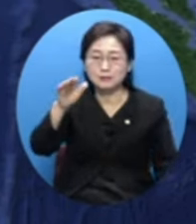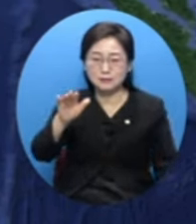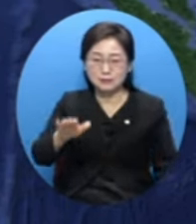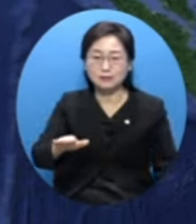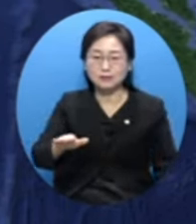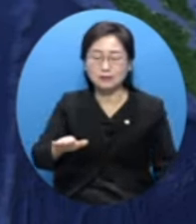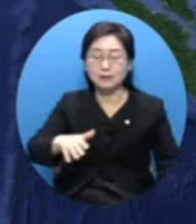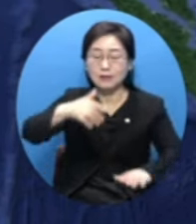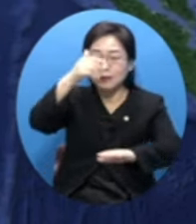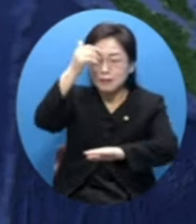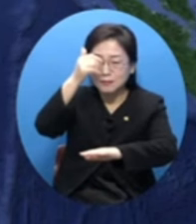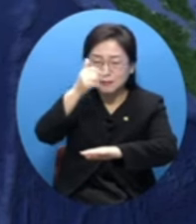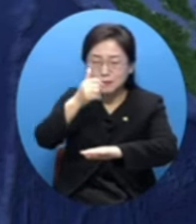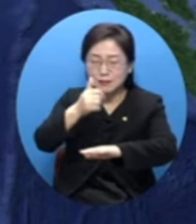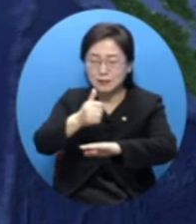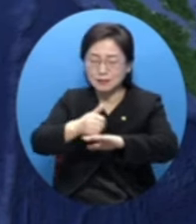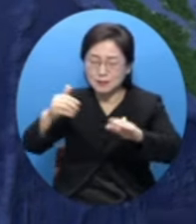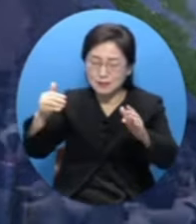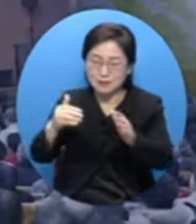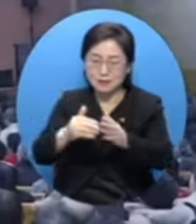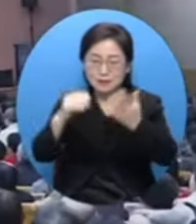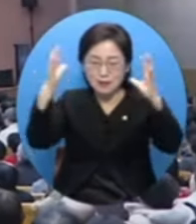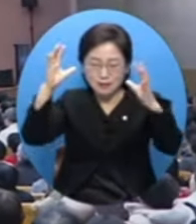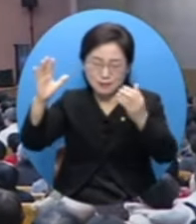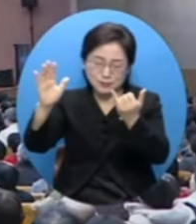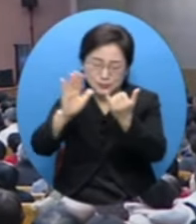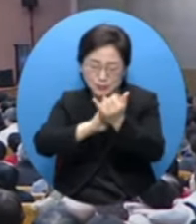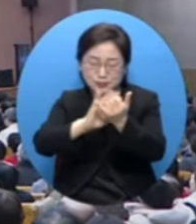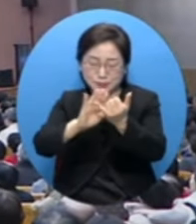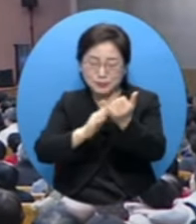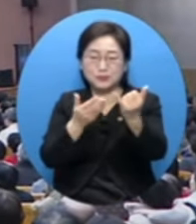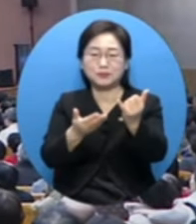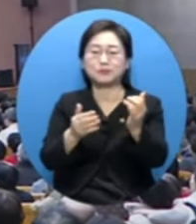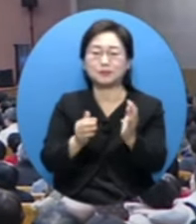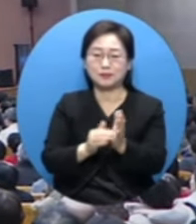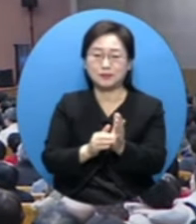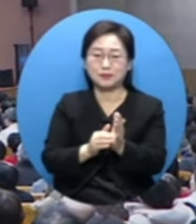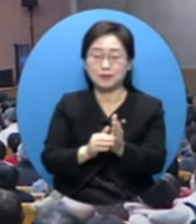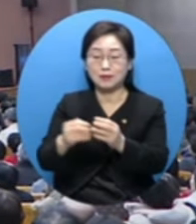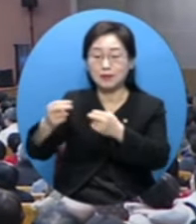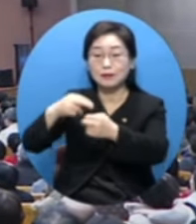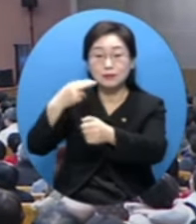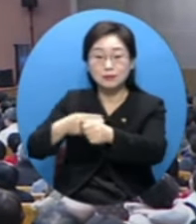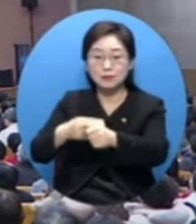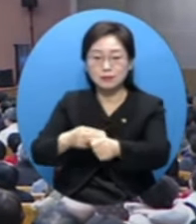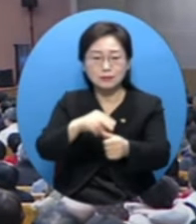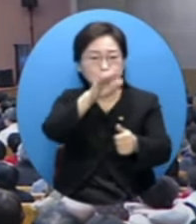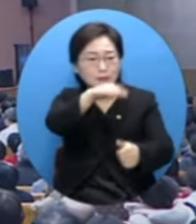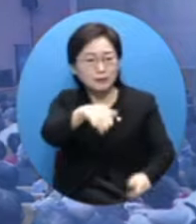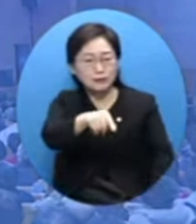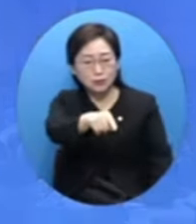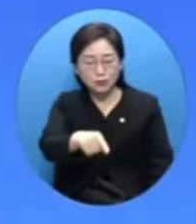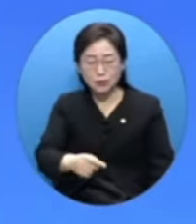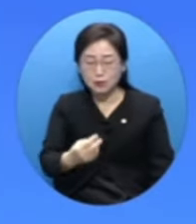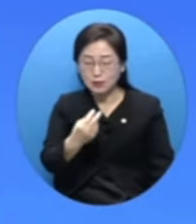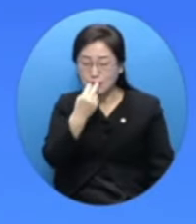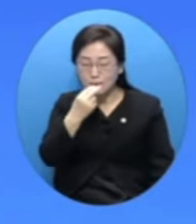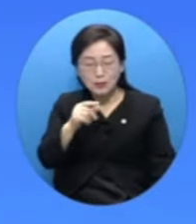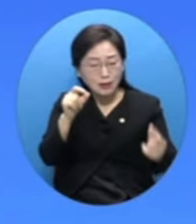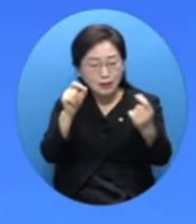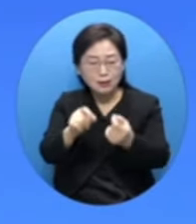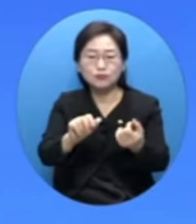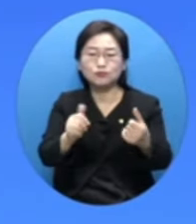마지막 순간까지 저들을 아이들을 돌봤습니다. 의사가 당신이 이제 이상 살 날 며칠 안